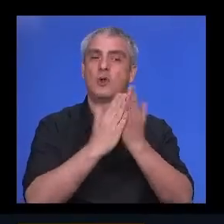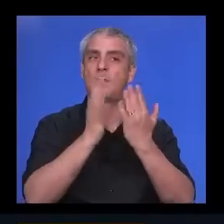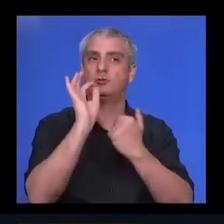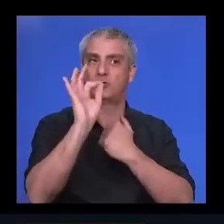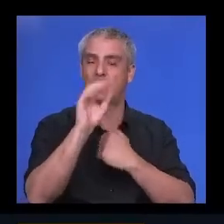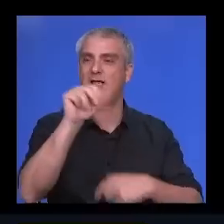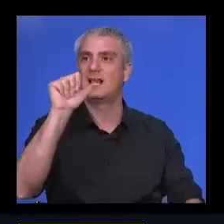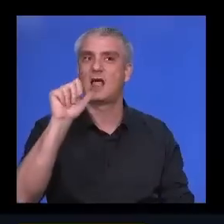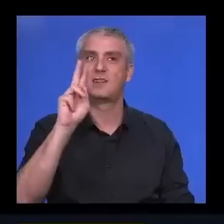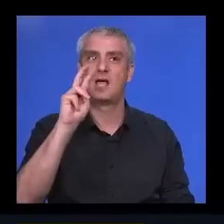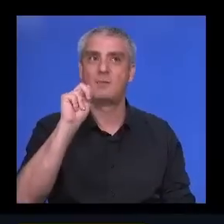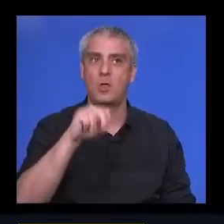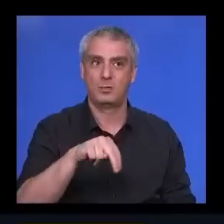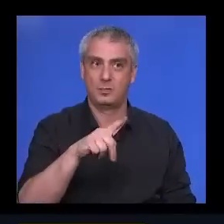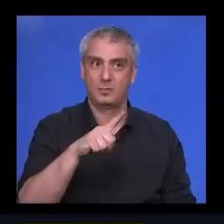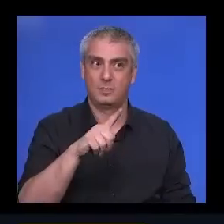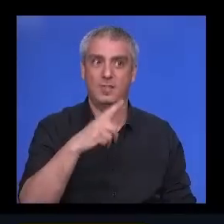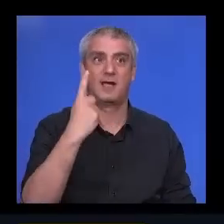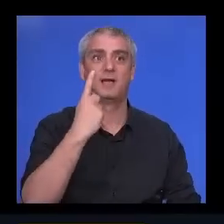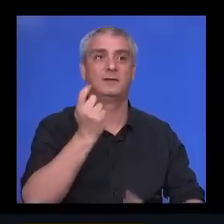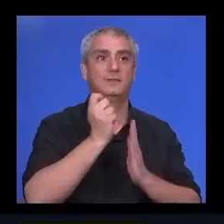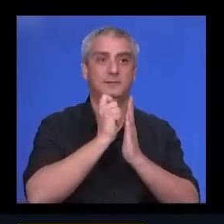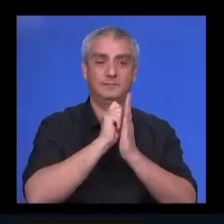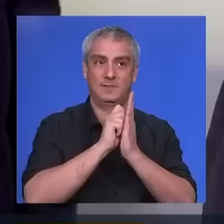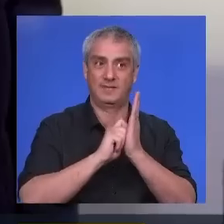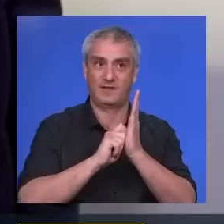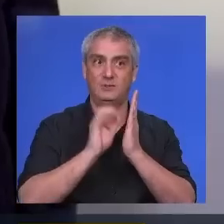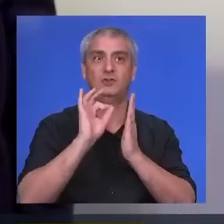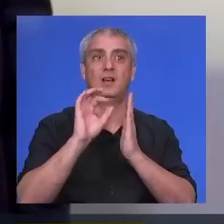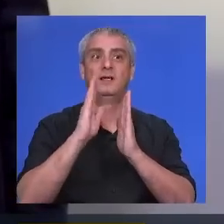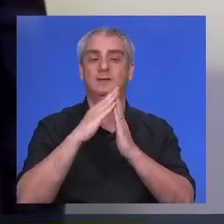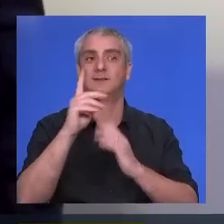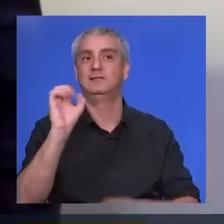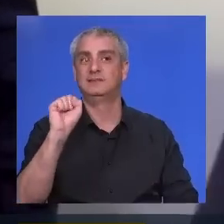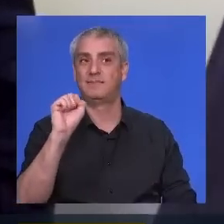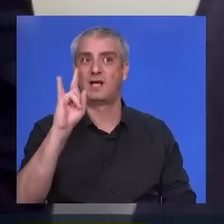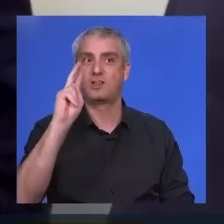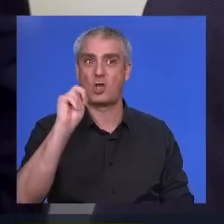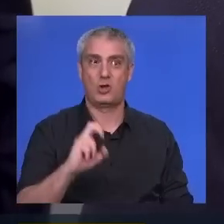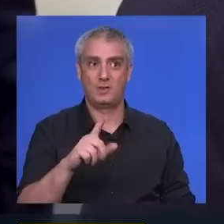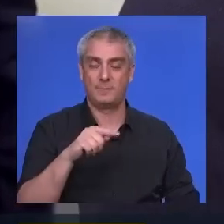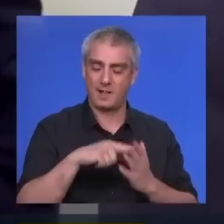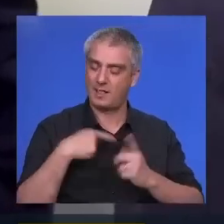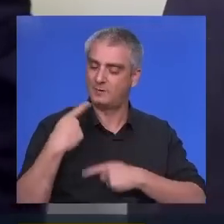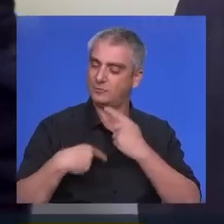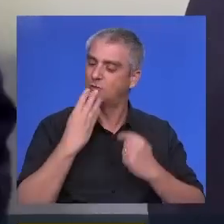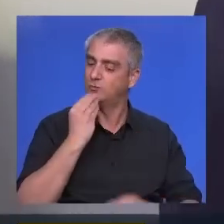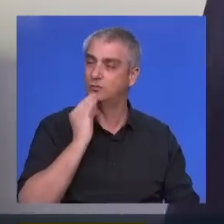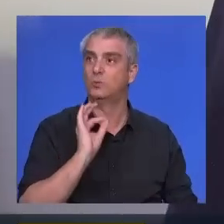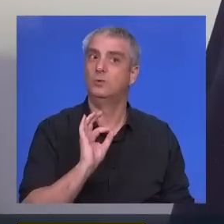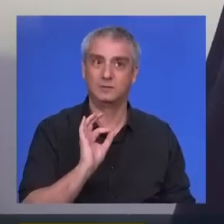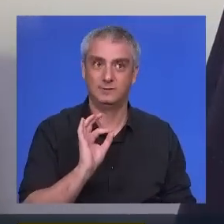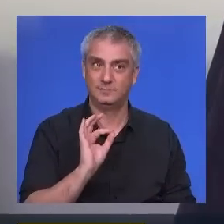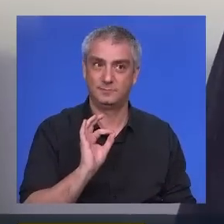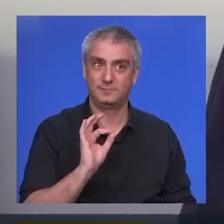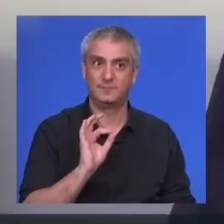Ramon and the one manuscript of the Book of Enoch, because in Jewish tradition, Enoch